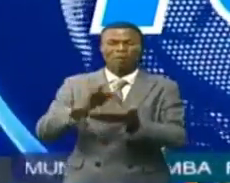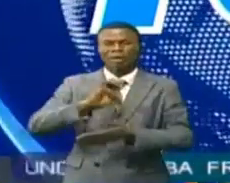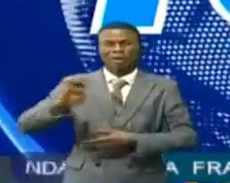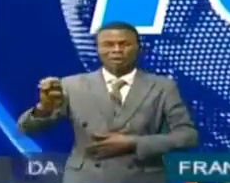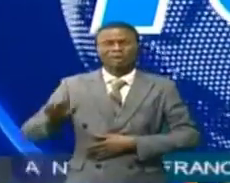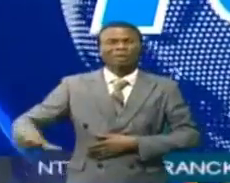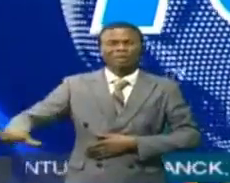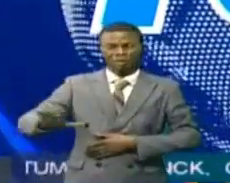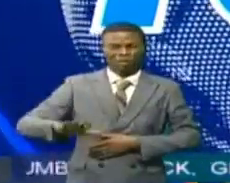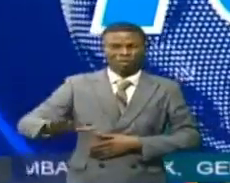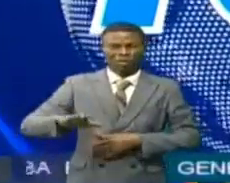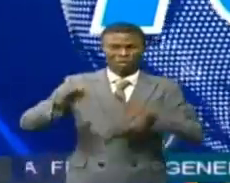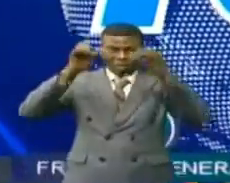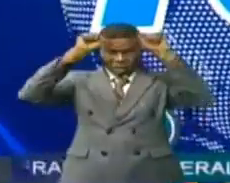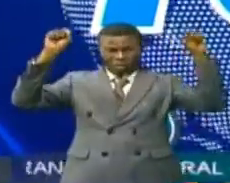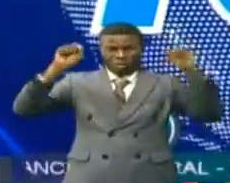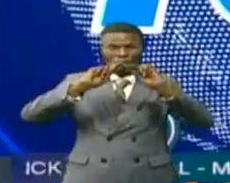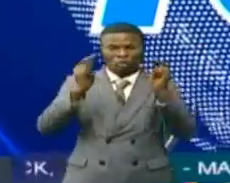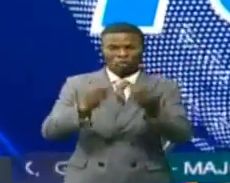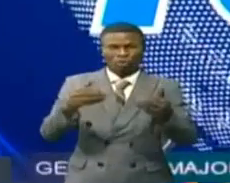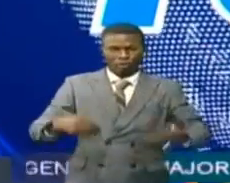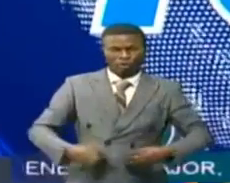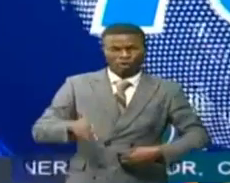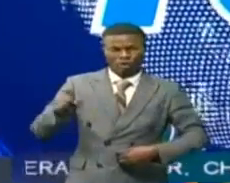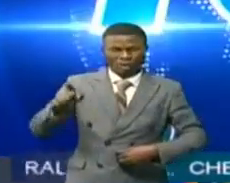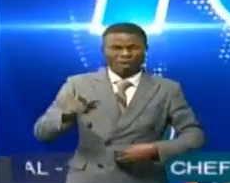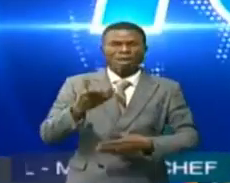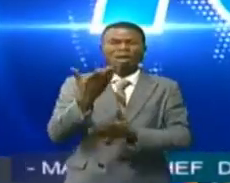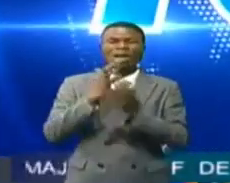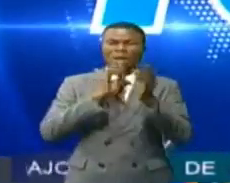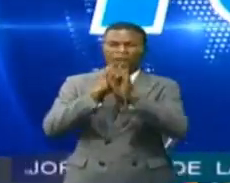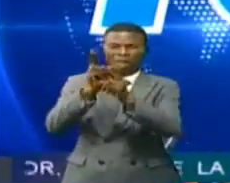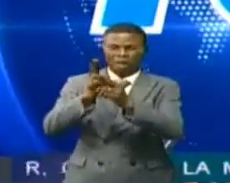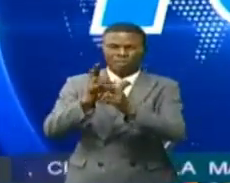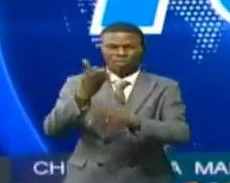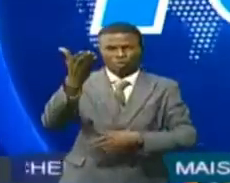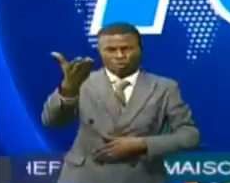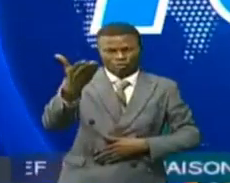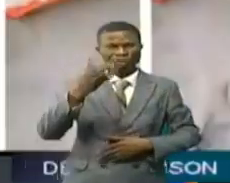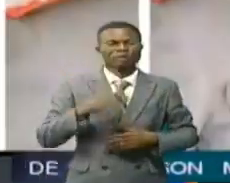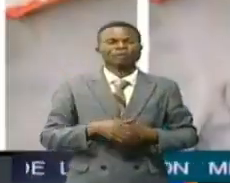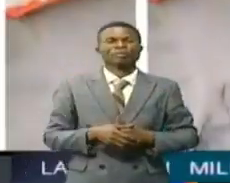pays. C'est le président de cette Ligue qui a lancé cet appel, nous rapporte Junior Selemani.